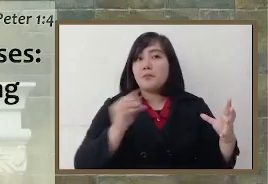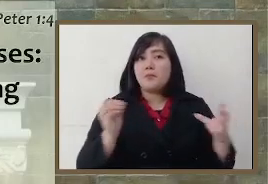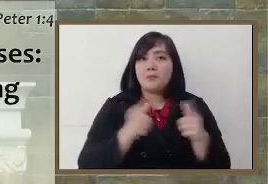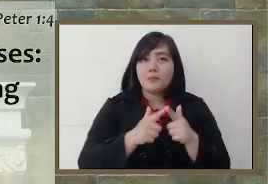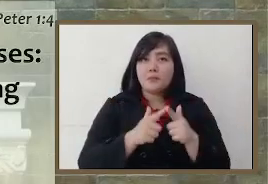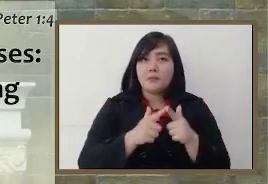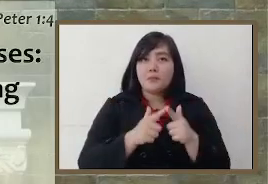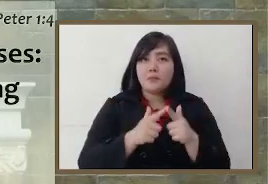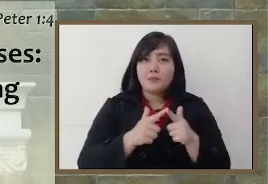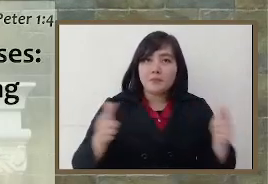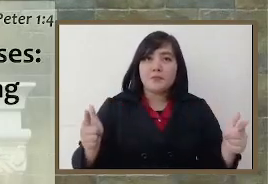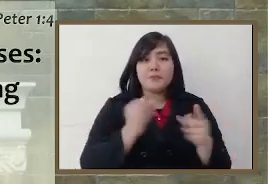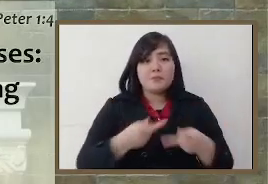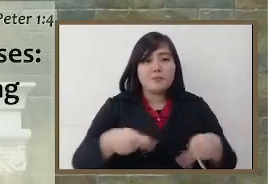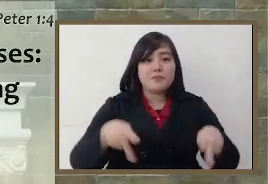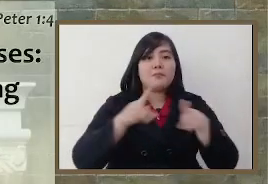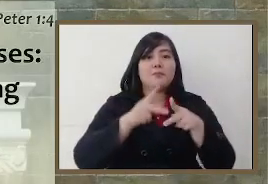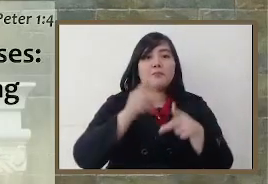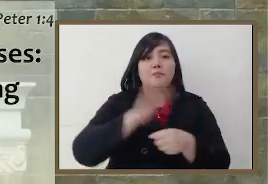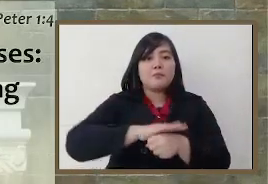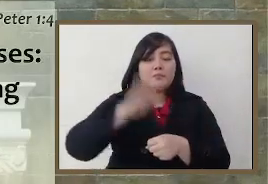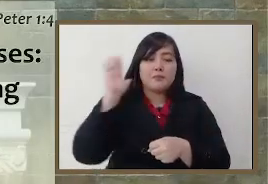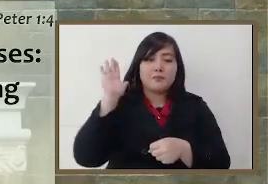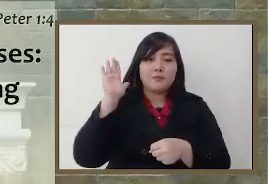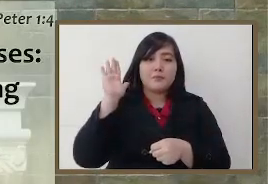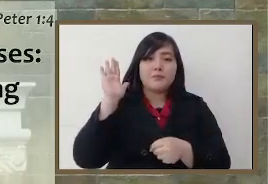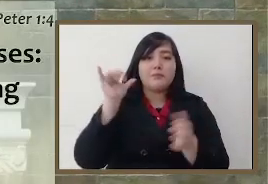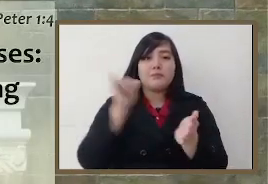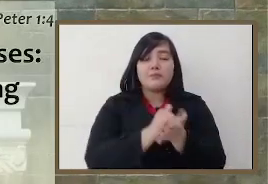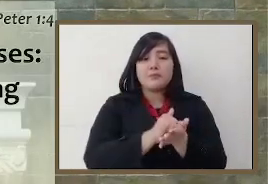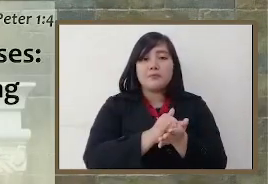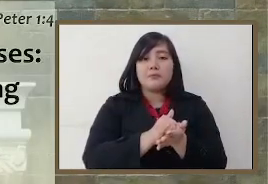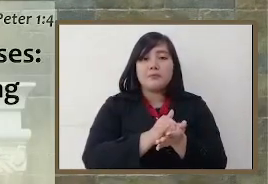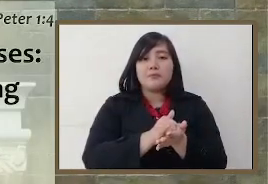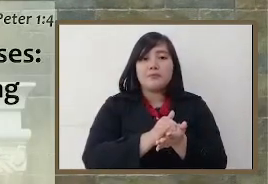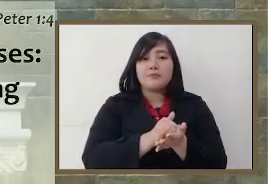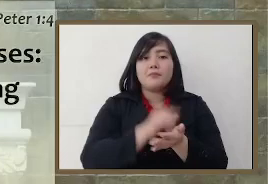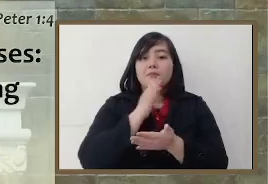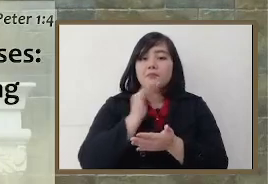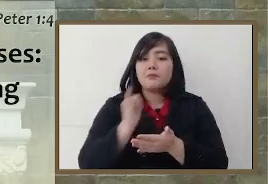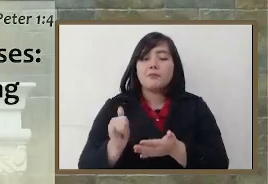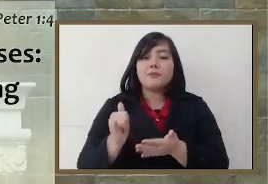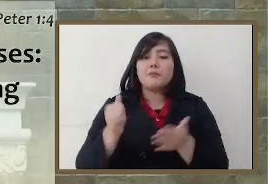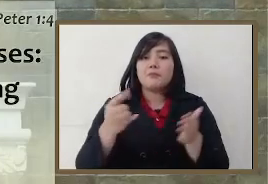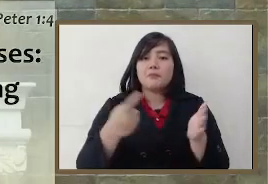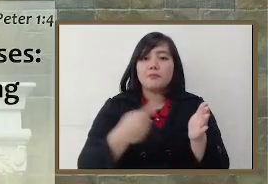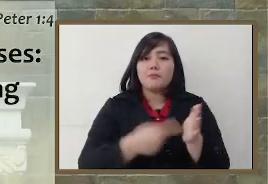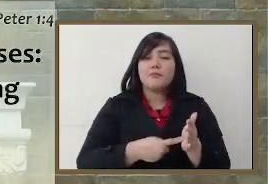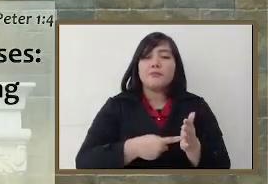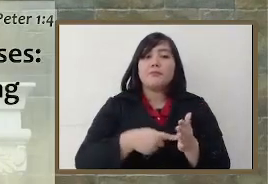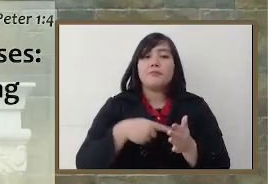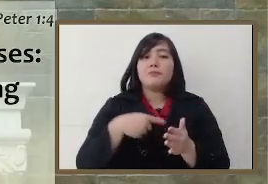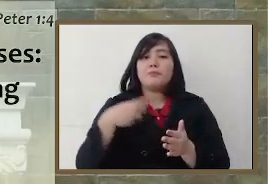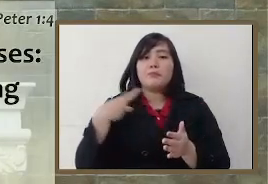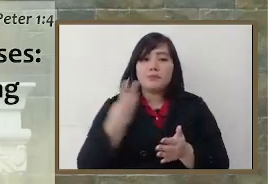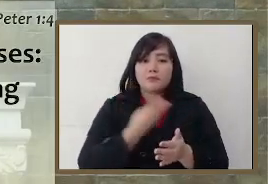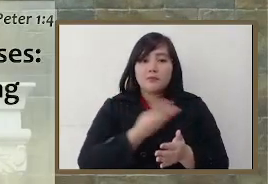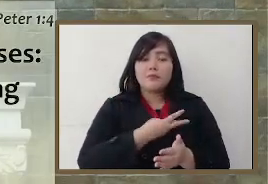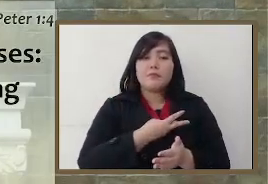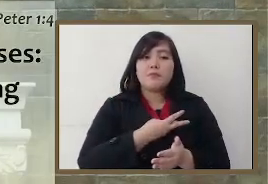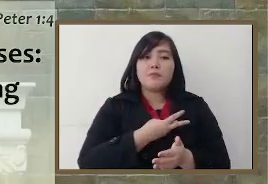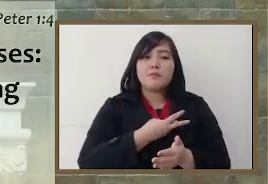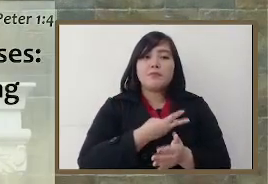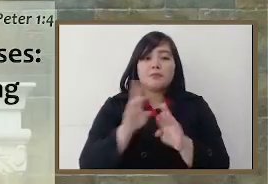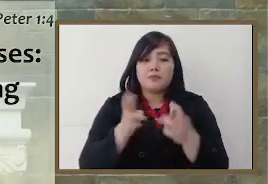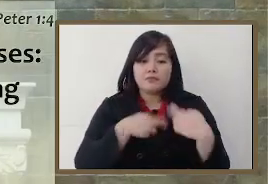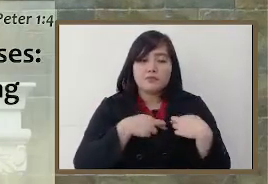exceeding great and precious promises, that by these ye might be partakers of